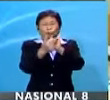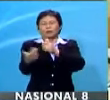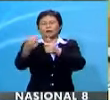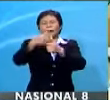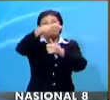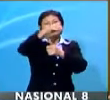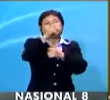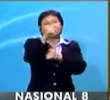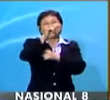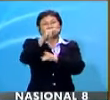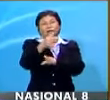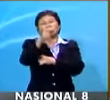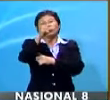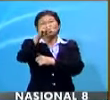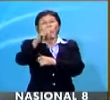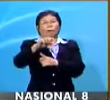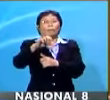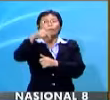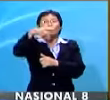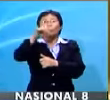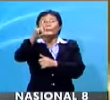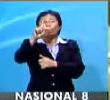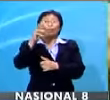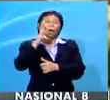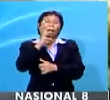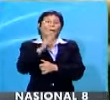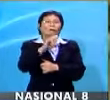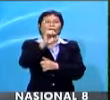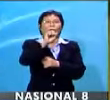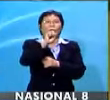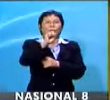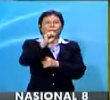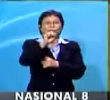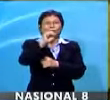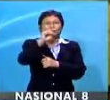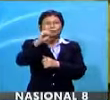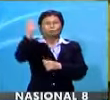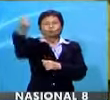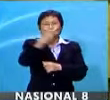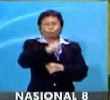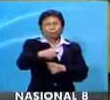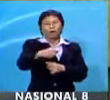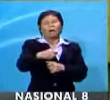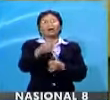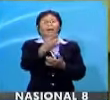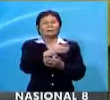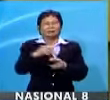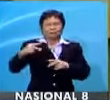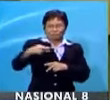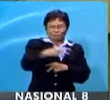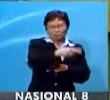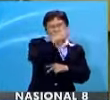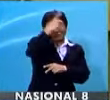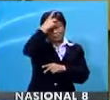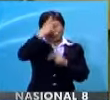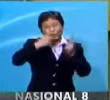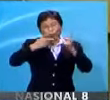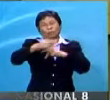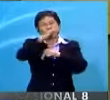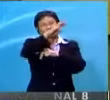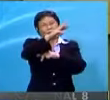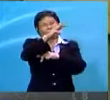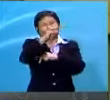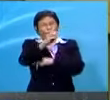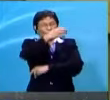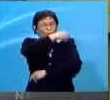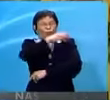petong pulau air terjun Sash lawan pedang florball dan renang Dalam pada itu Datuk Seri noza juga berkata seramai 60